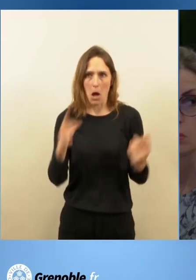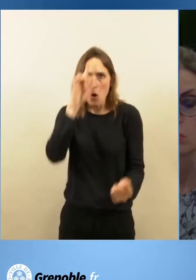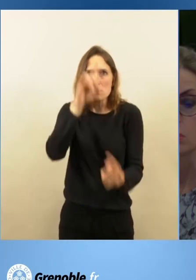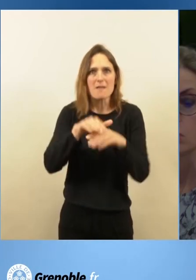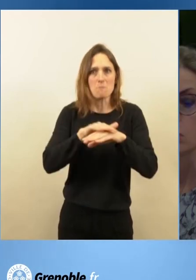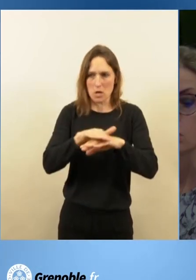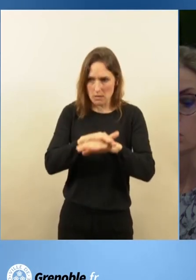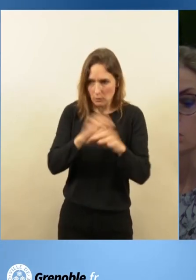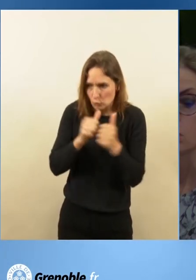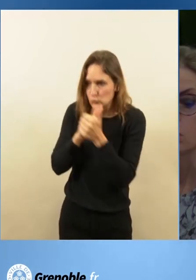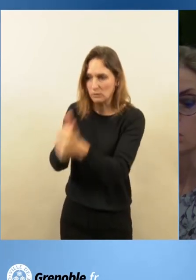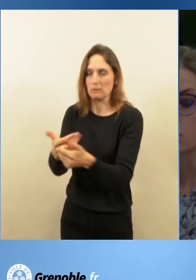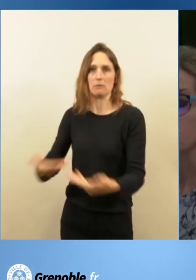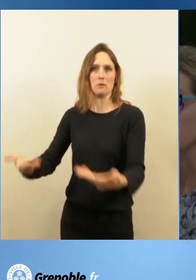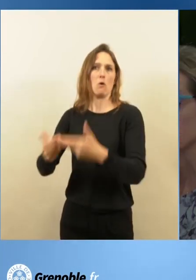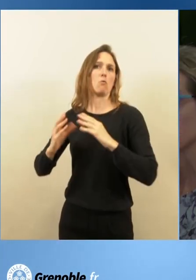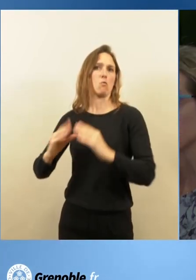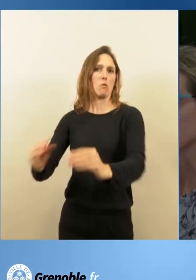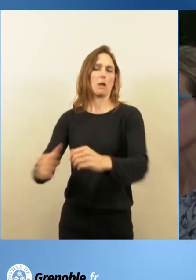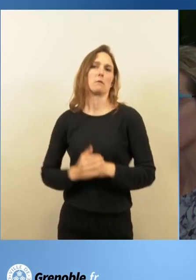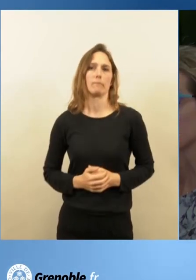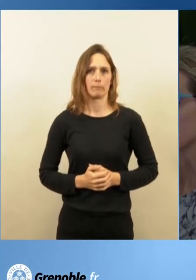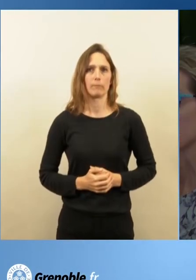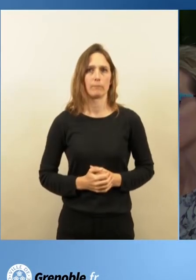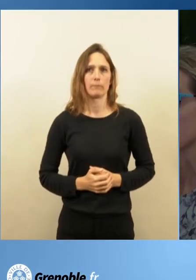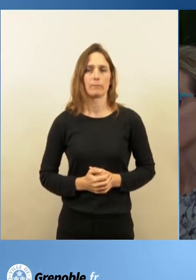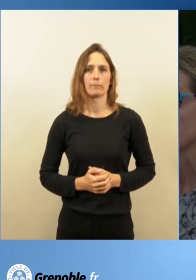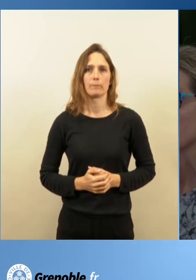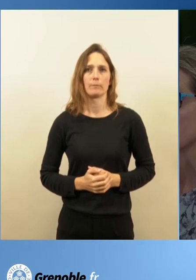politiques auxquels pour notre part nous adhérons